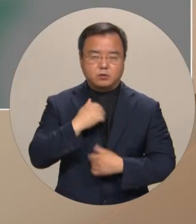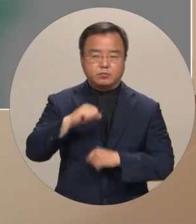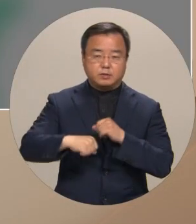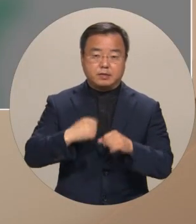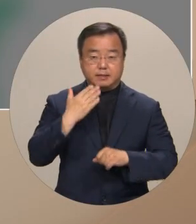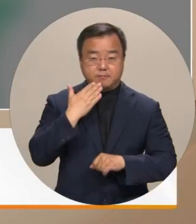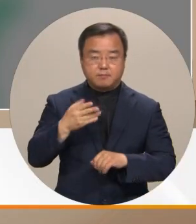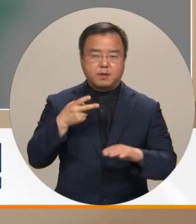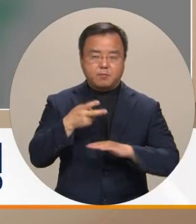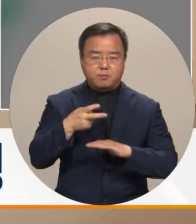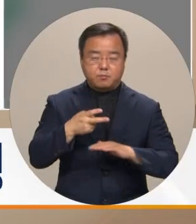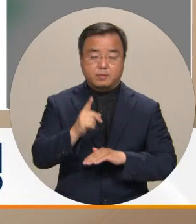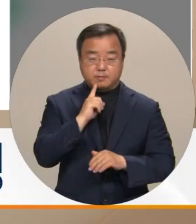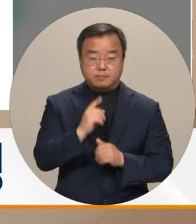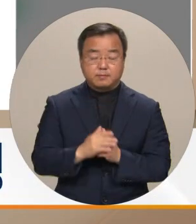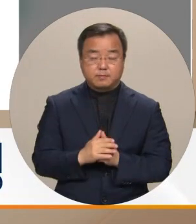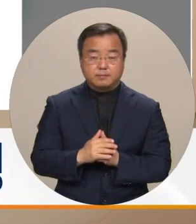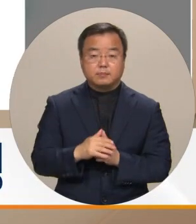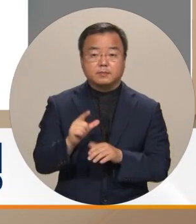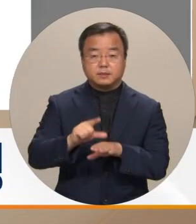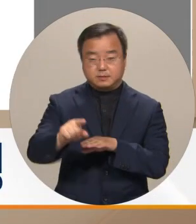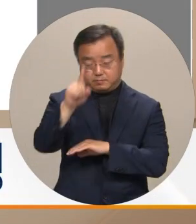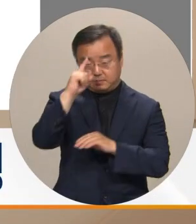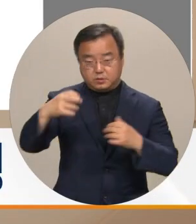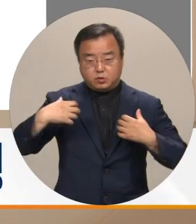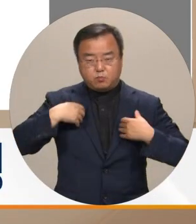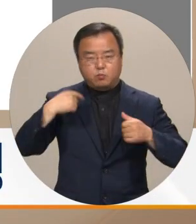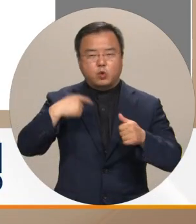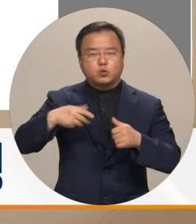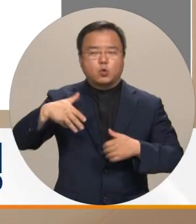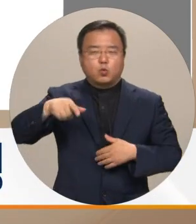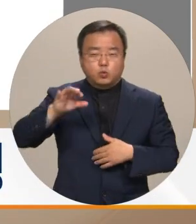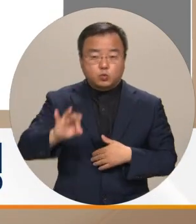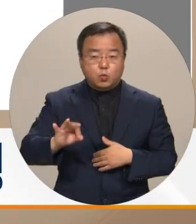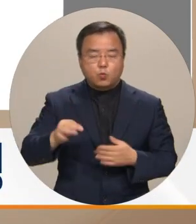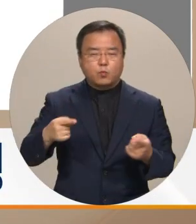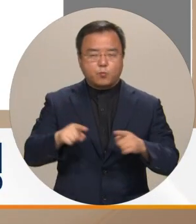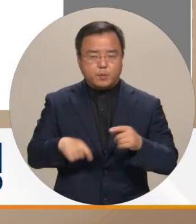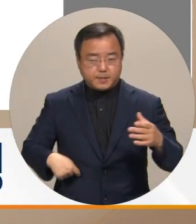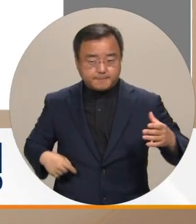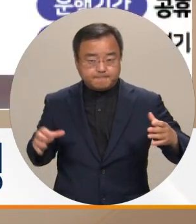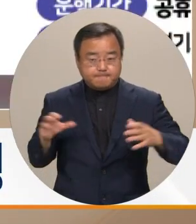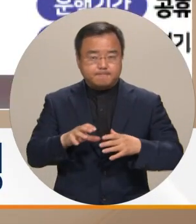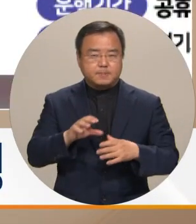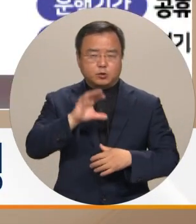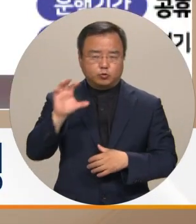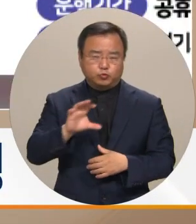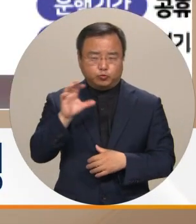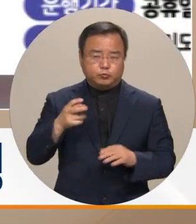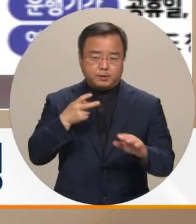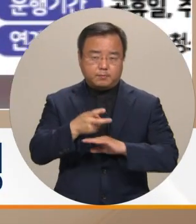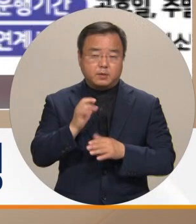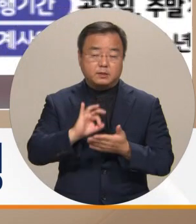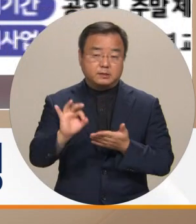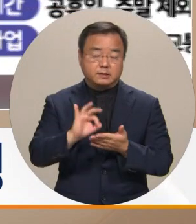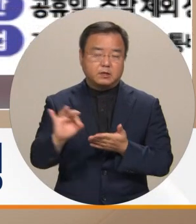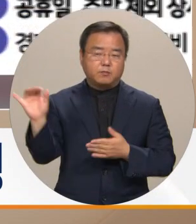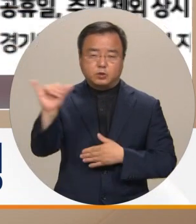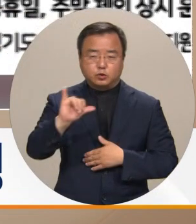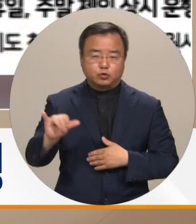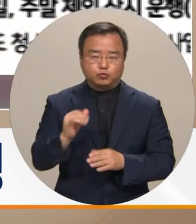담겨 있습니다 이렇게 지자체와 교육청이 협력해 통학 순환 버스를 운영하는 사례로는 전국에서도 파주가